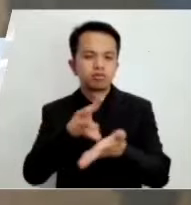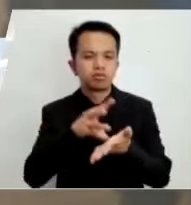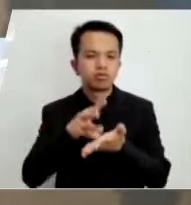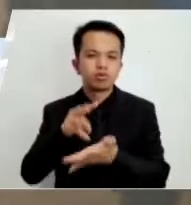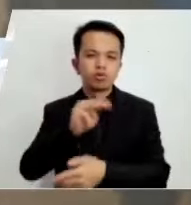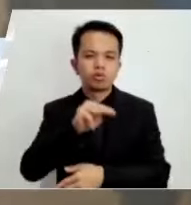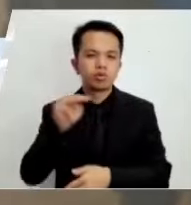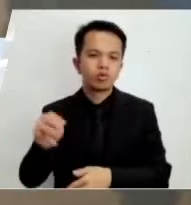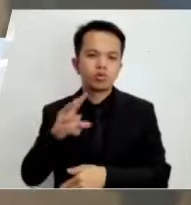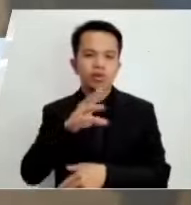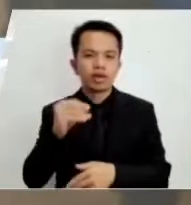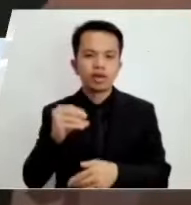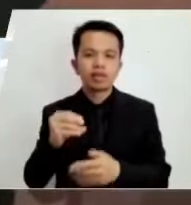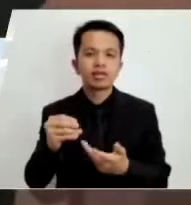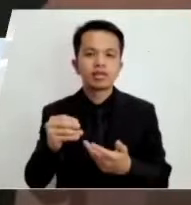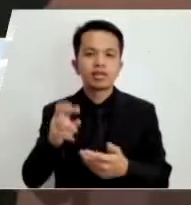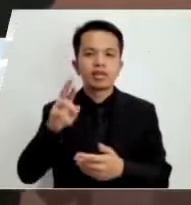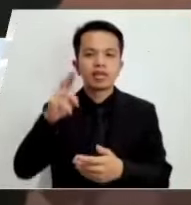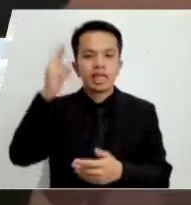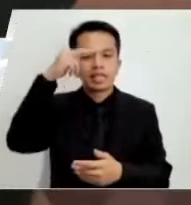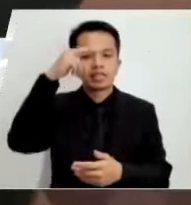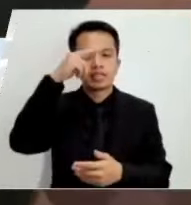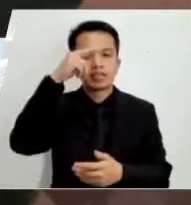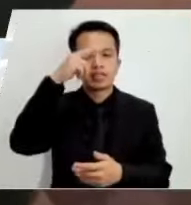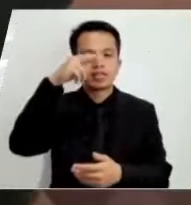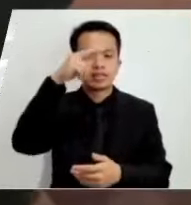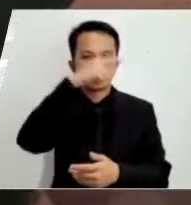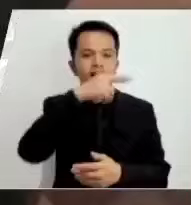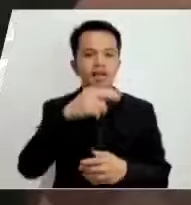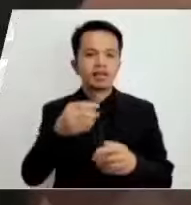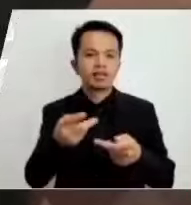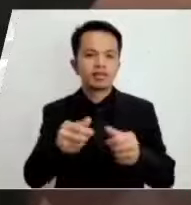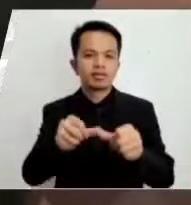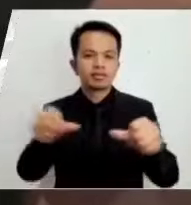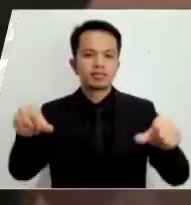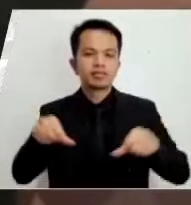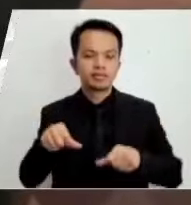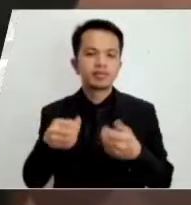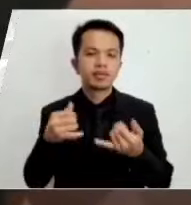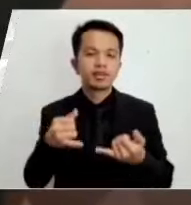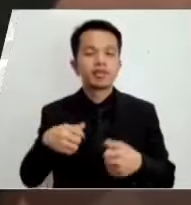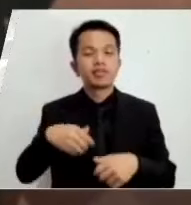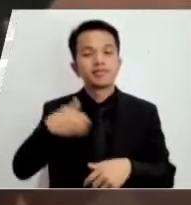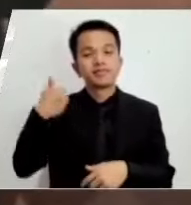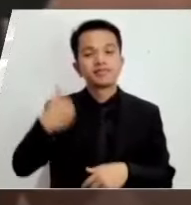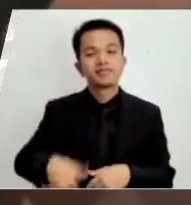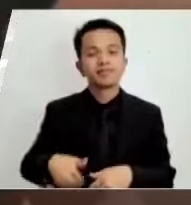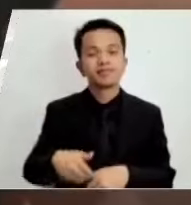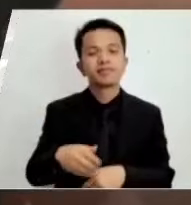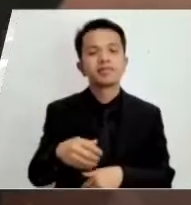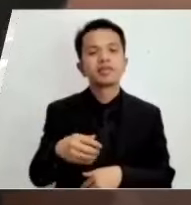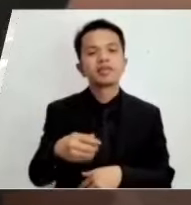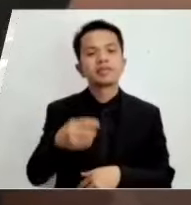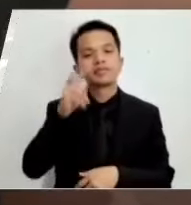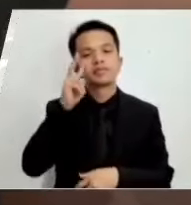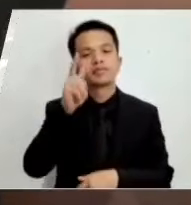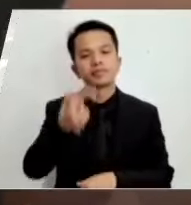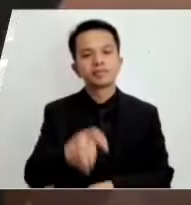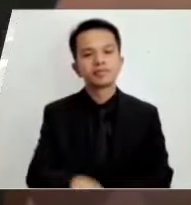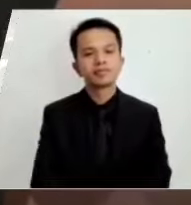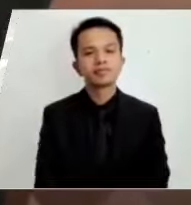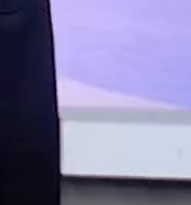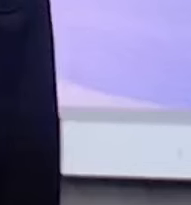po doon sa Rizal areas para sa gimy integrated news ako si Katrina sonon ang inyong